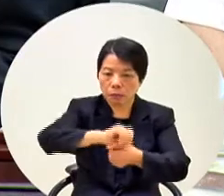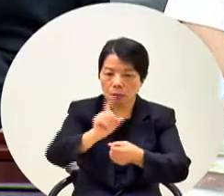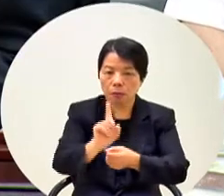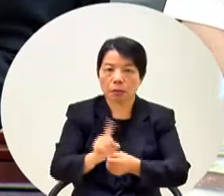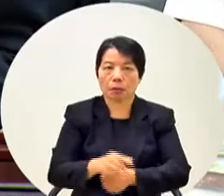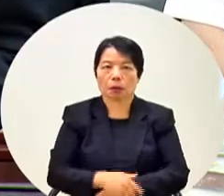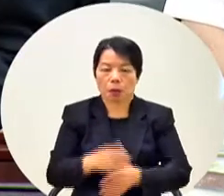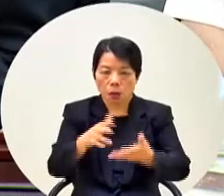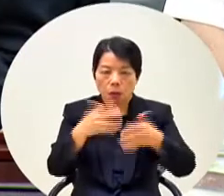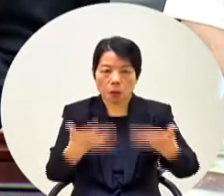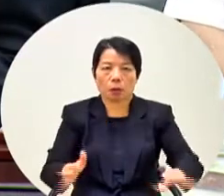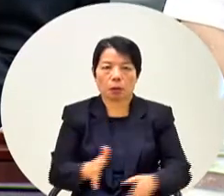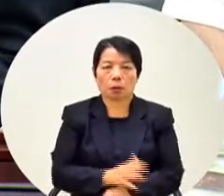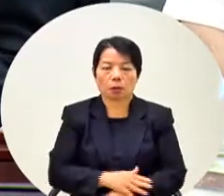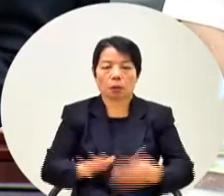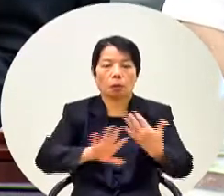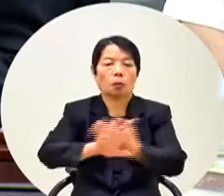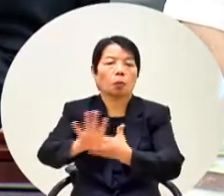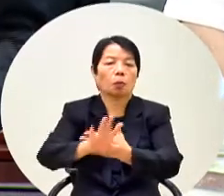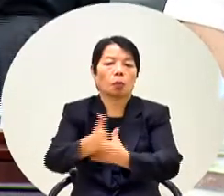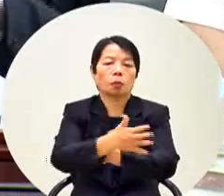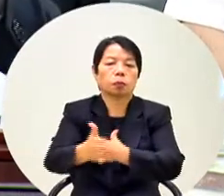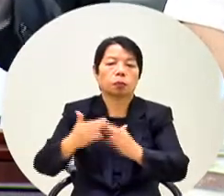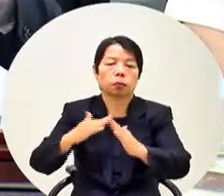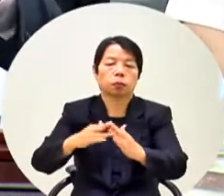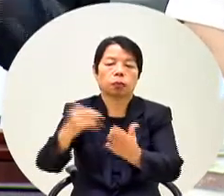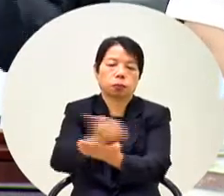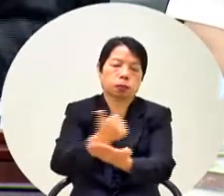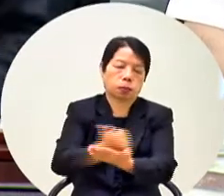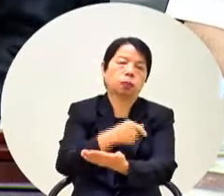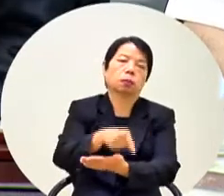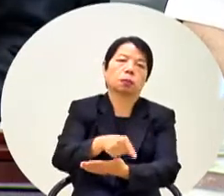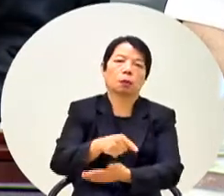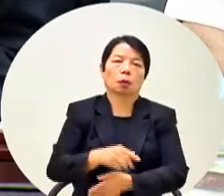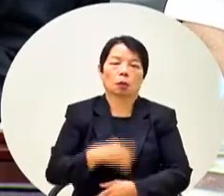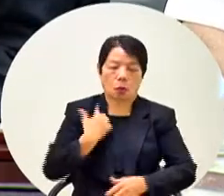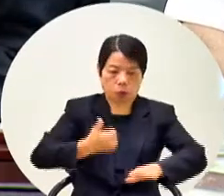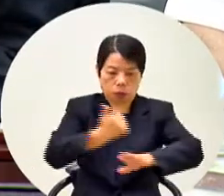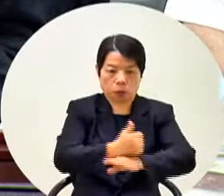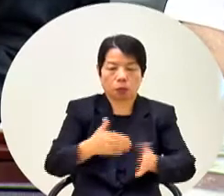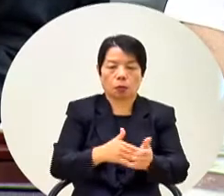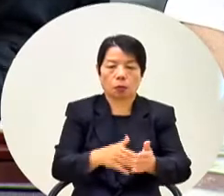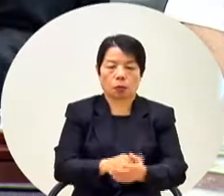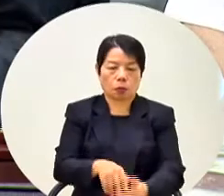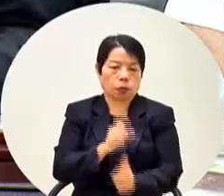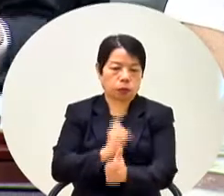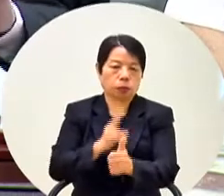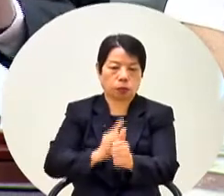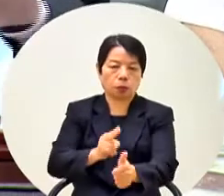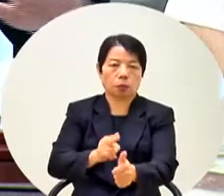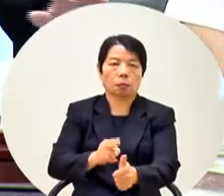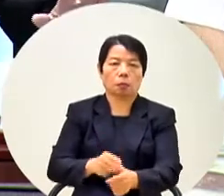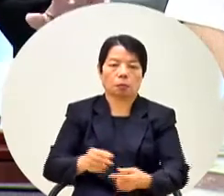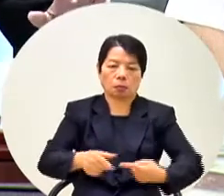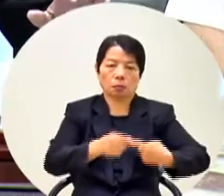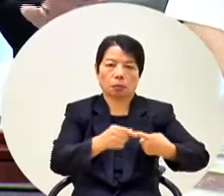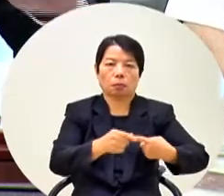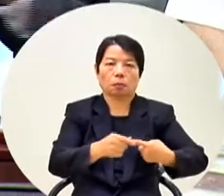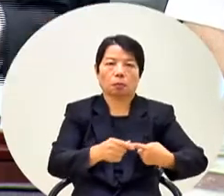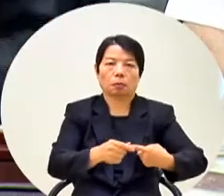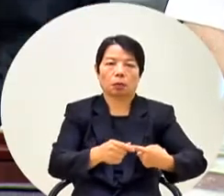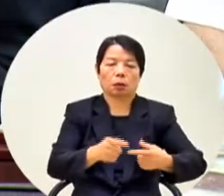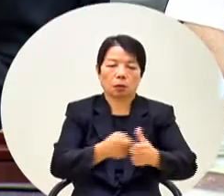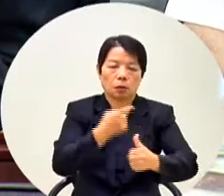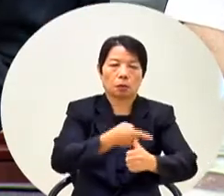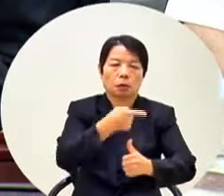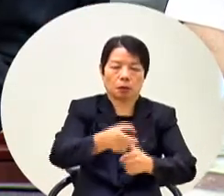足济是外管局的本事。 我知啊。 所以我就任了，我要求啦吼，第一，先优先